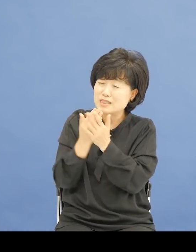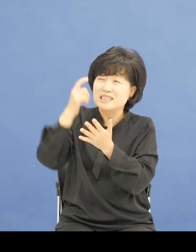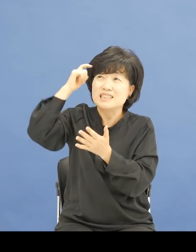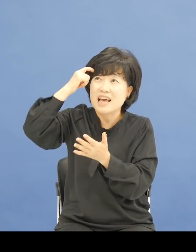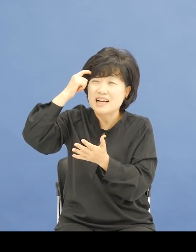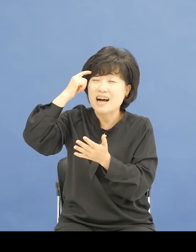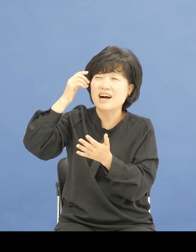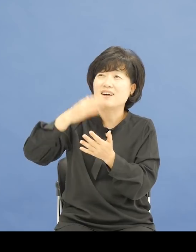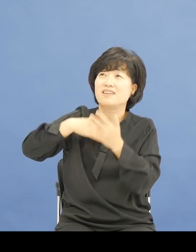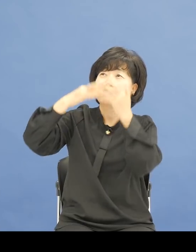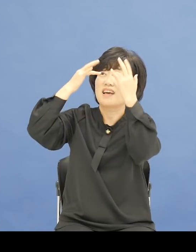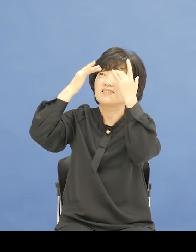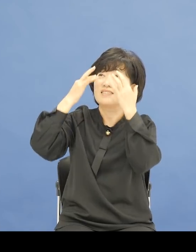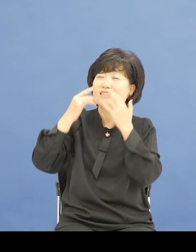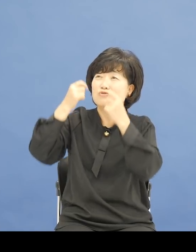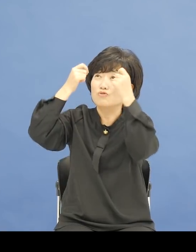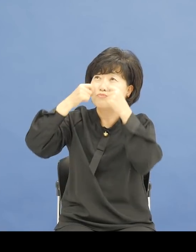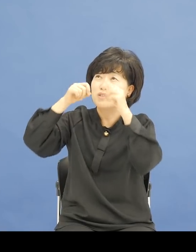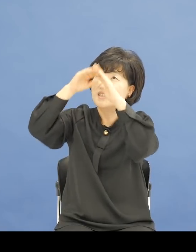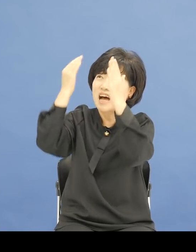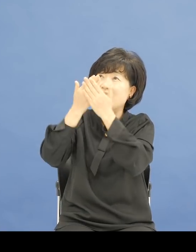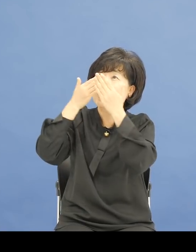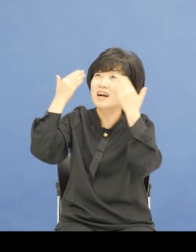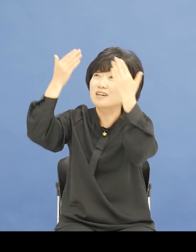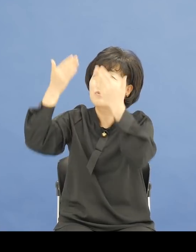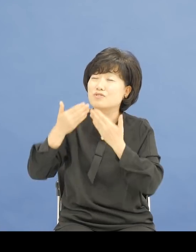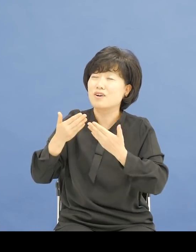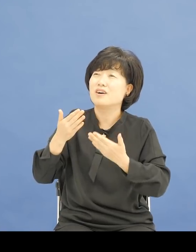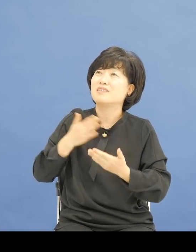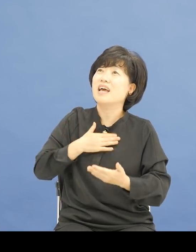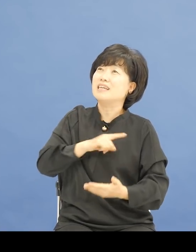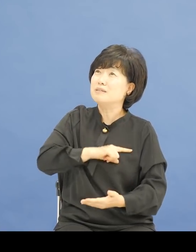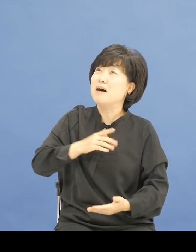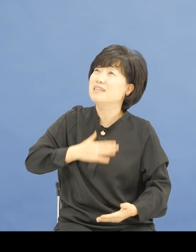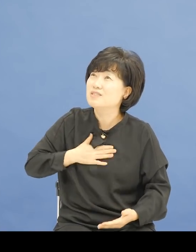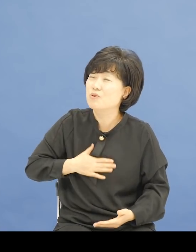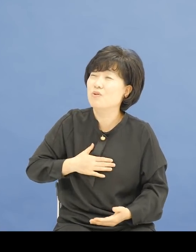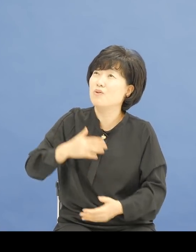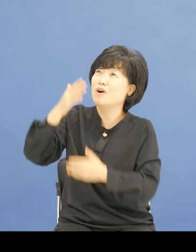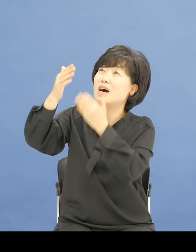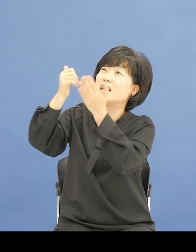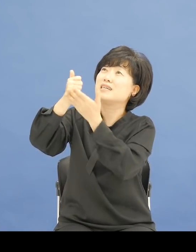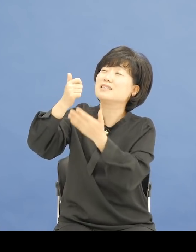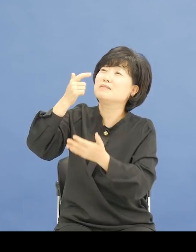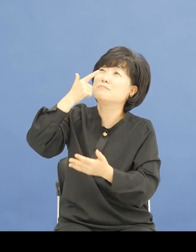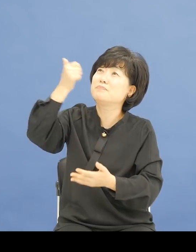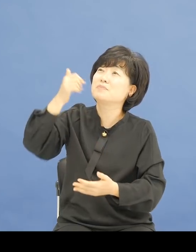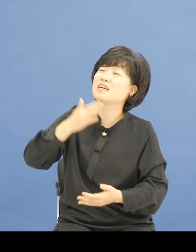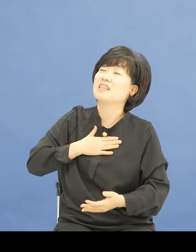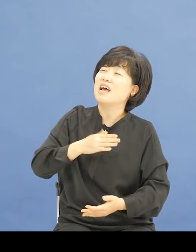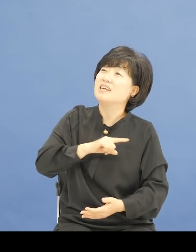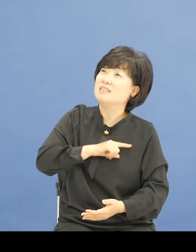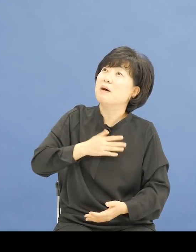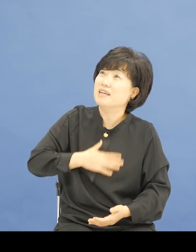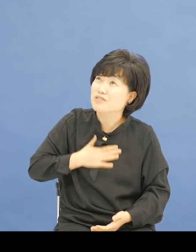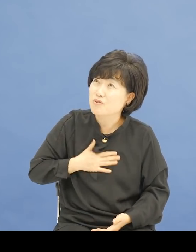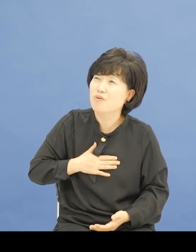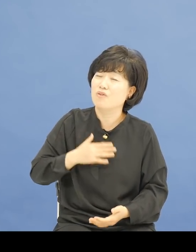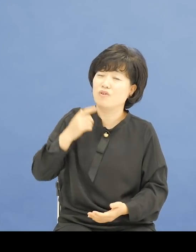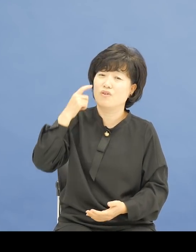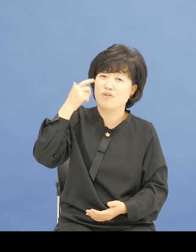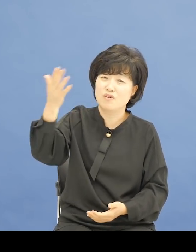그가 닦아주셨죠. 네. 내 이름 아시죠? 내 모든 생각도 아바라 부를 때 그가